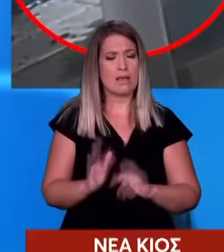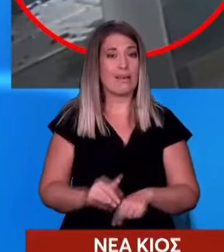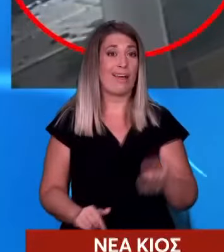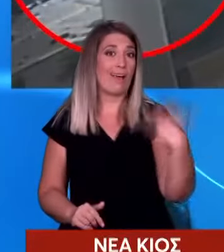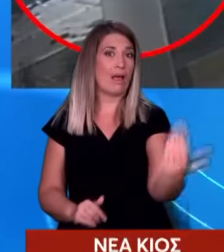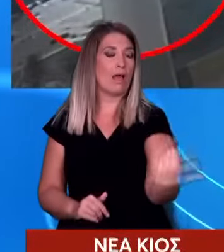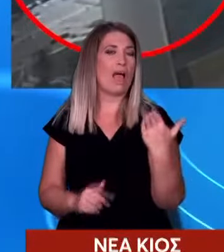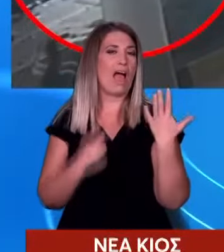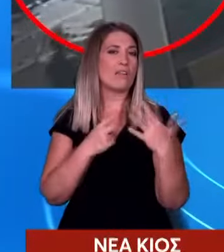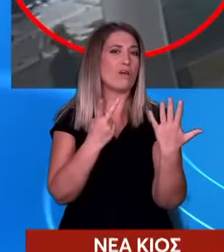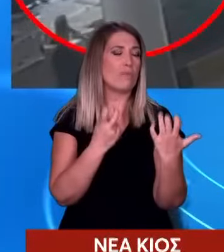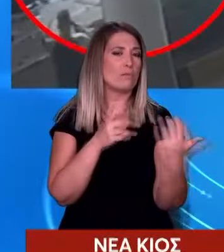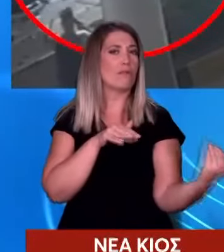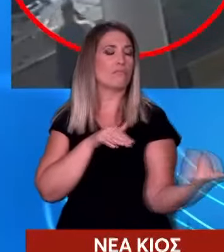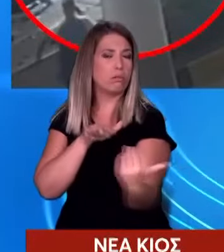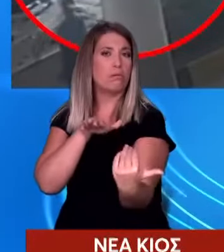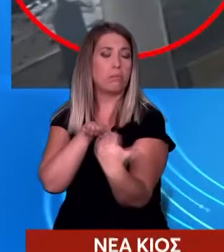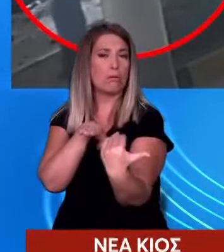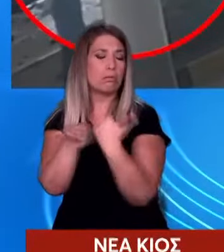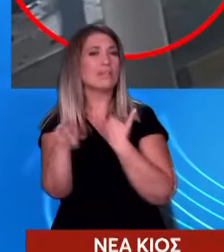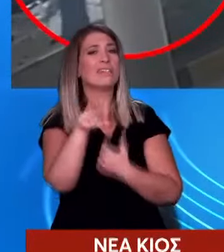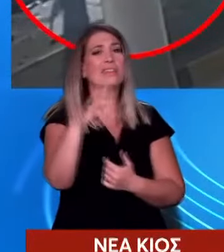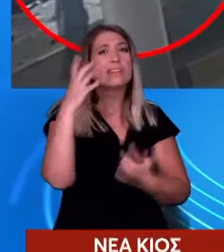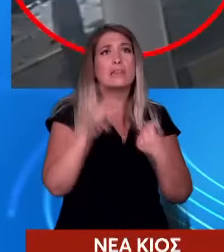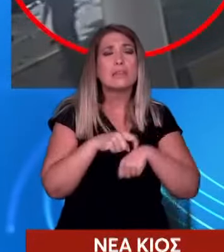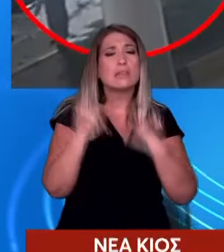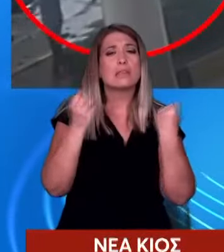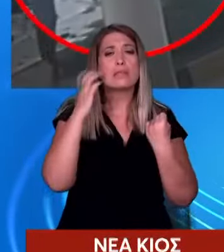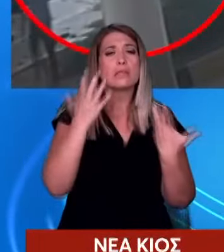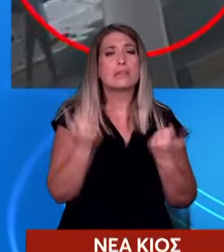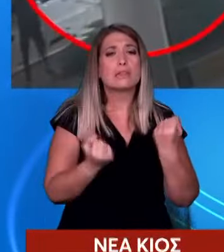ρεύμα και προκαλεί το τροχείο πέφτει πάνω και στους δύο. Τι θυμάσαι λοιπόν?